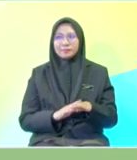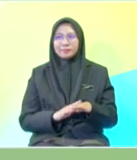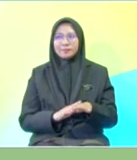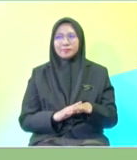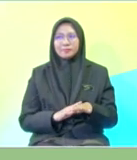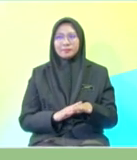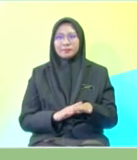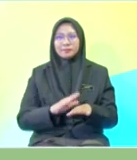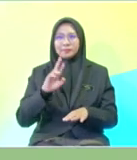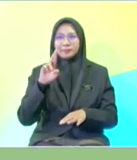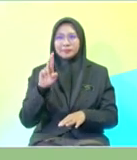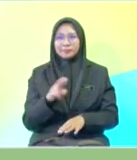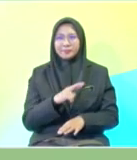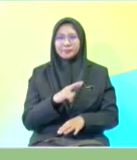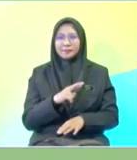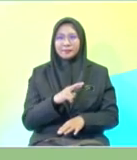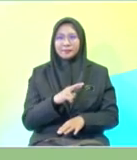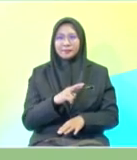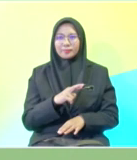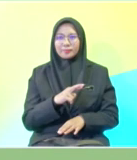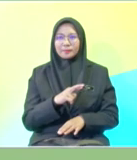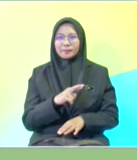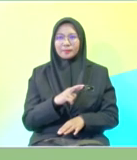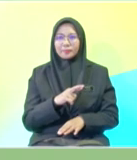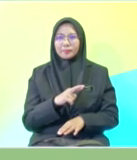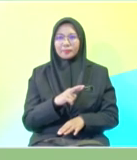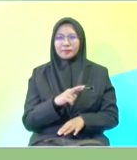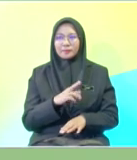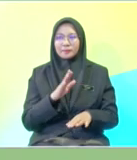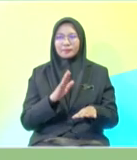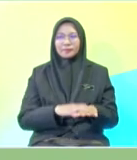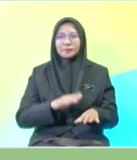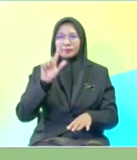dan yang keempat Yauma izin lillah